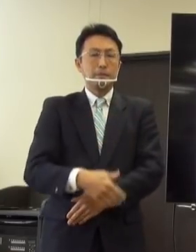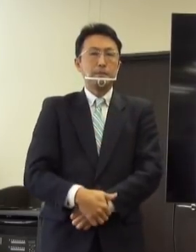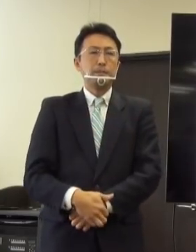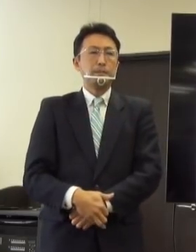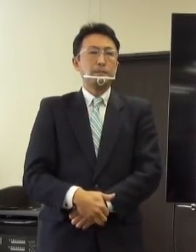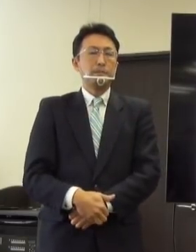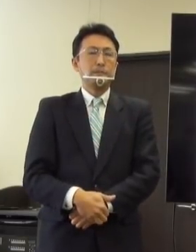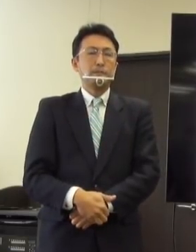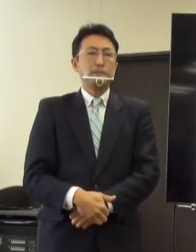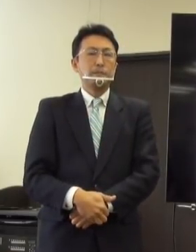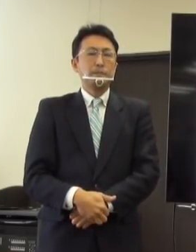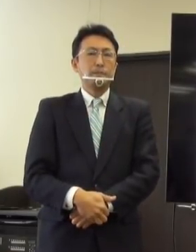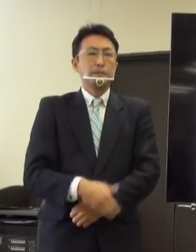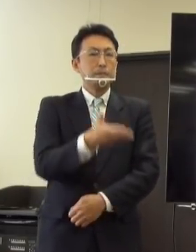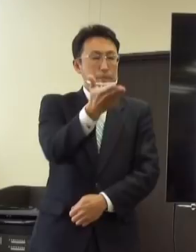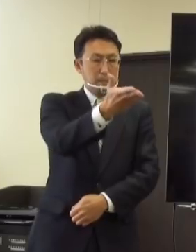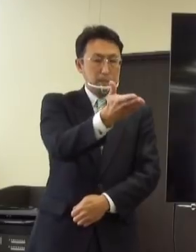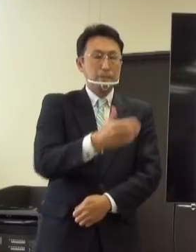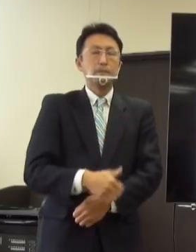はい、朝日さんお願いします。